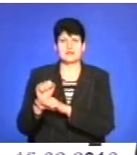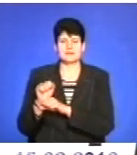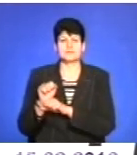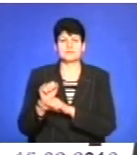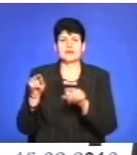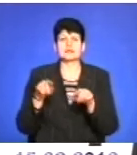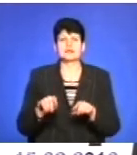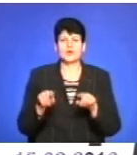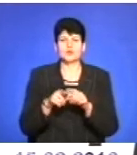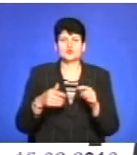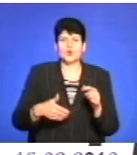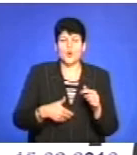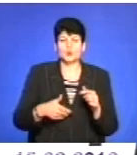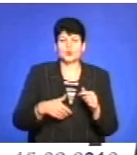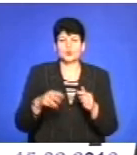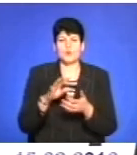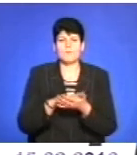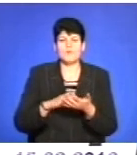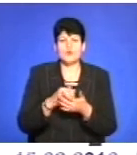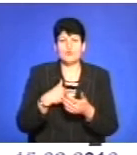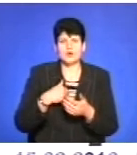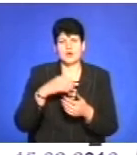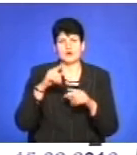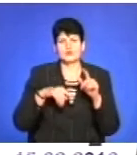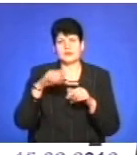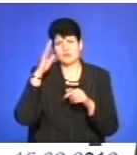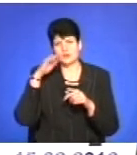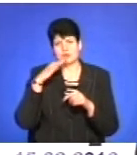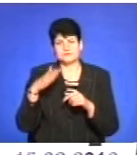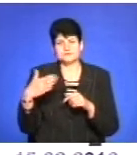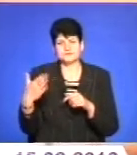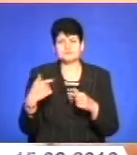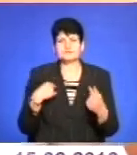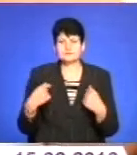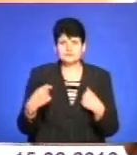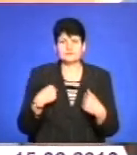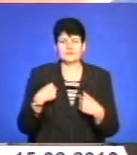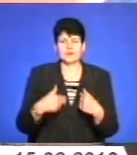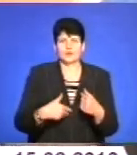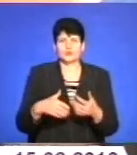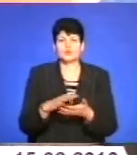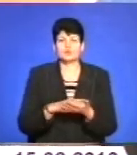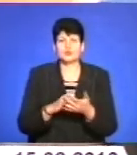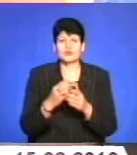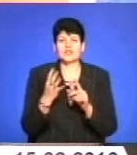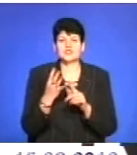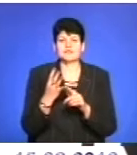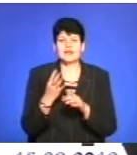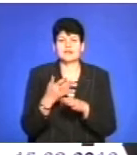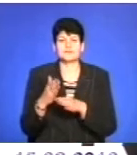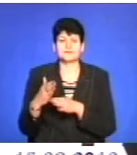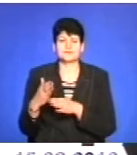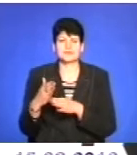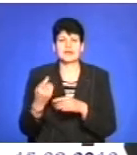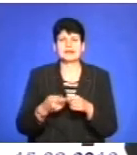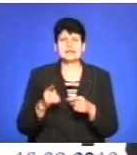Також Голодомор, оскільки моя родина по татовій лінії постраждала від Голодомору. І четвертий розділ,